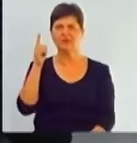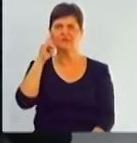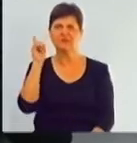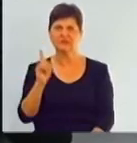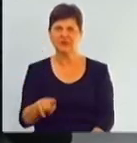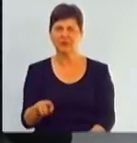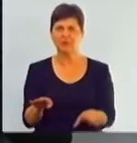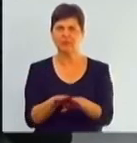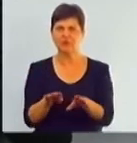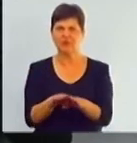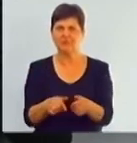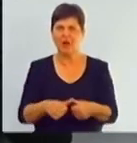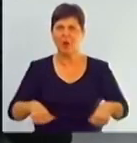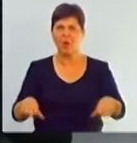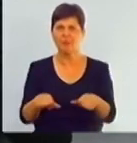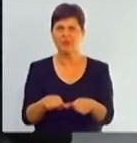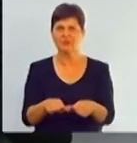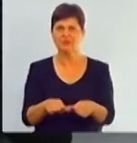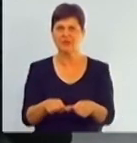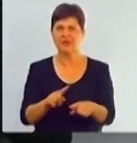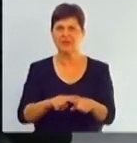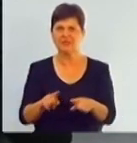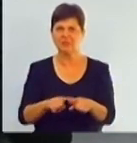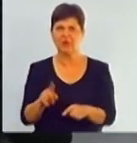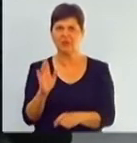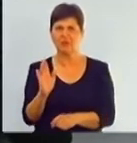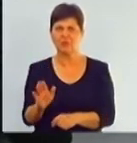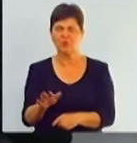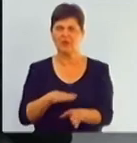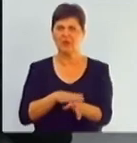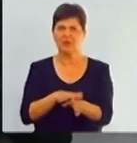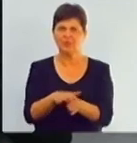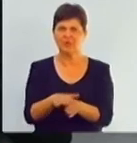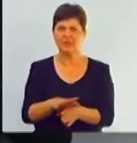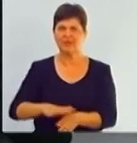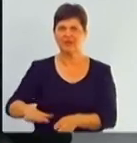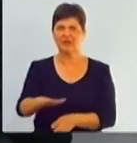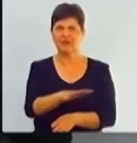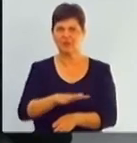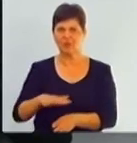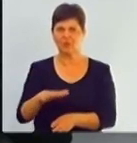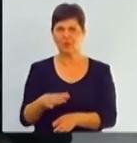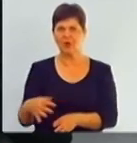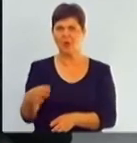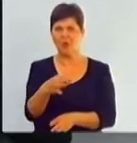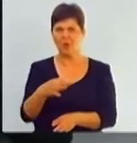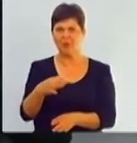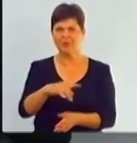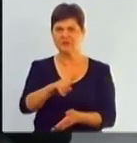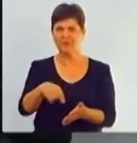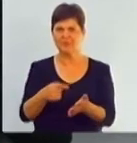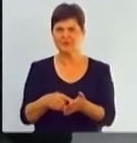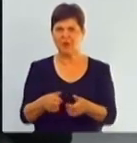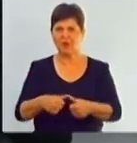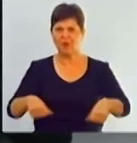подібна комісія незабаром і буде проведена і на території в місті, обласна комісія.